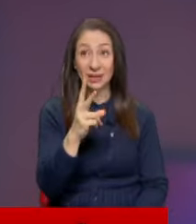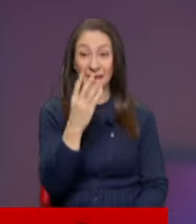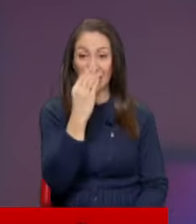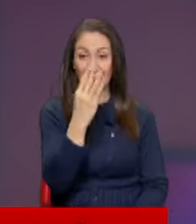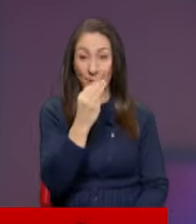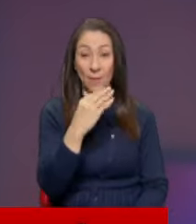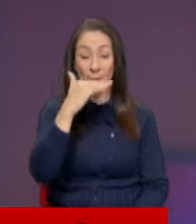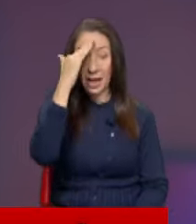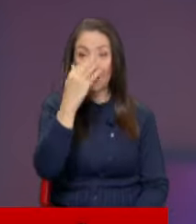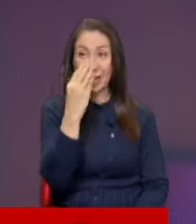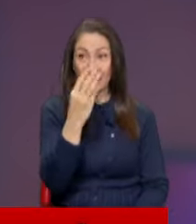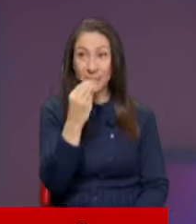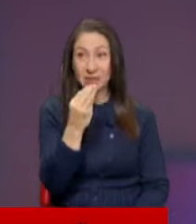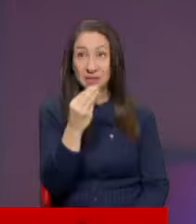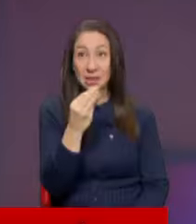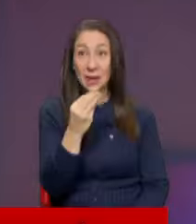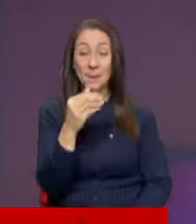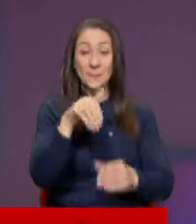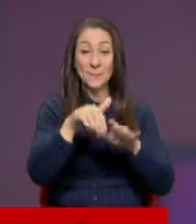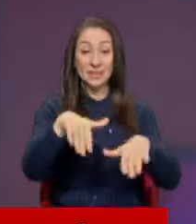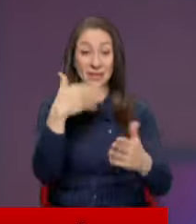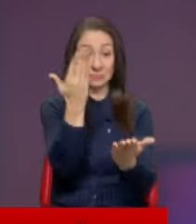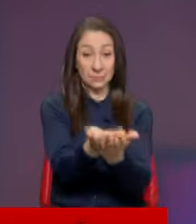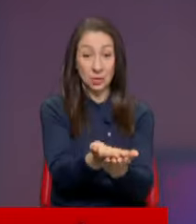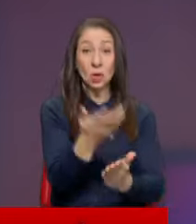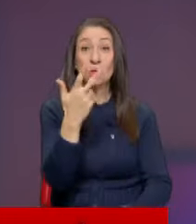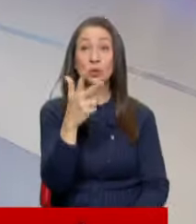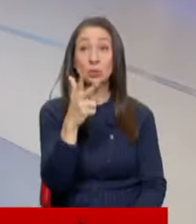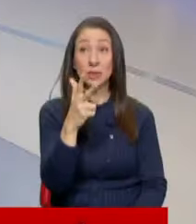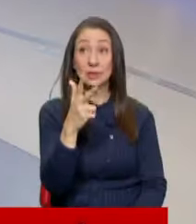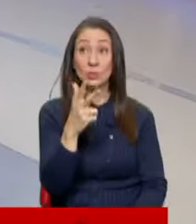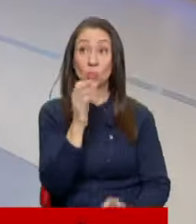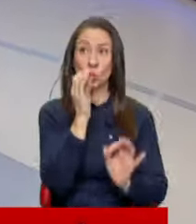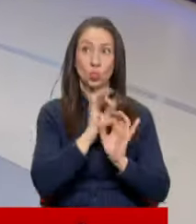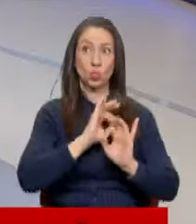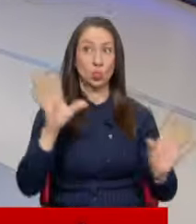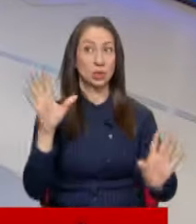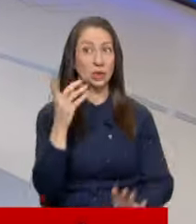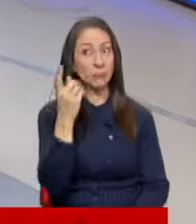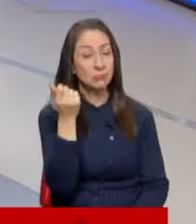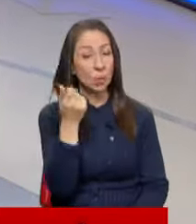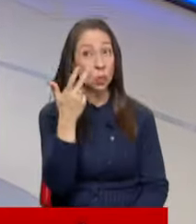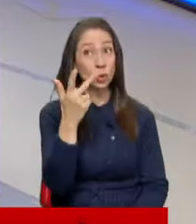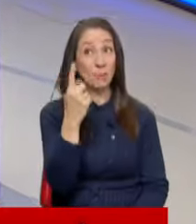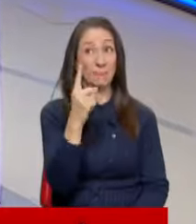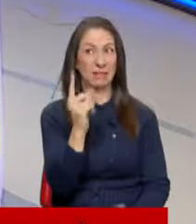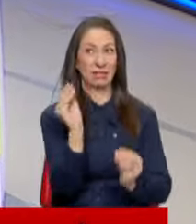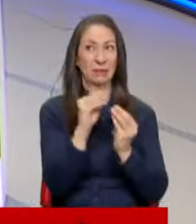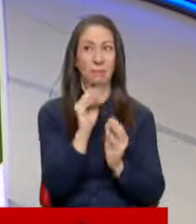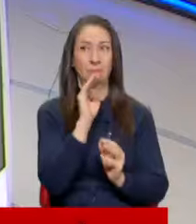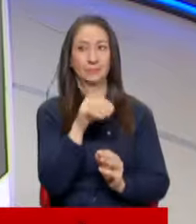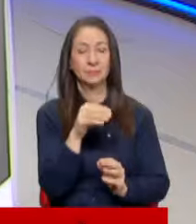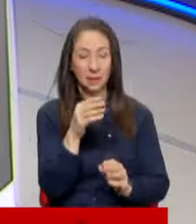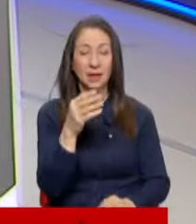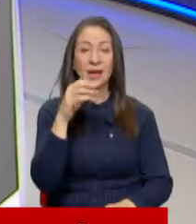ikramiyeyi Bayram ikramiyesini meclise getirip 3 3000 liraya muhteşem bir rakam 3.000 liraya 1000 lir artış yapan